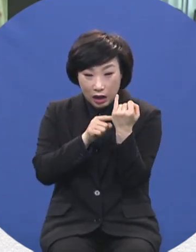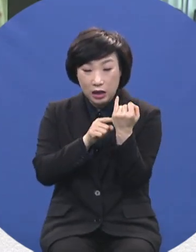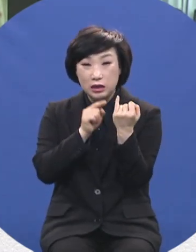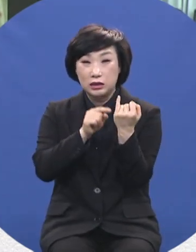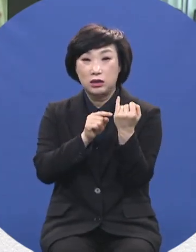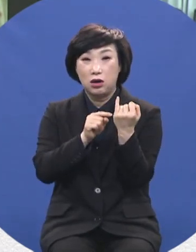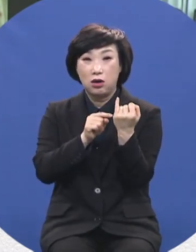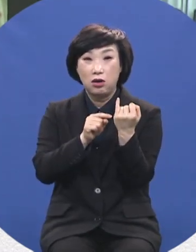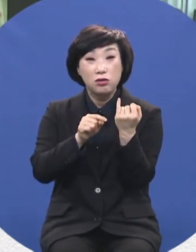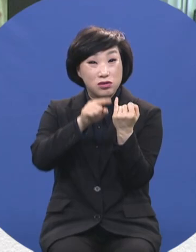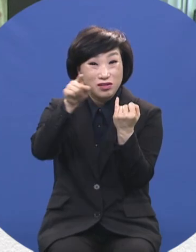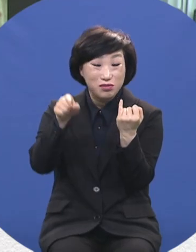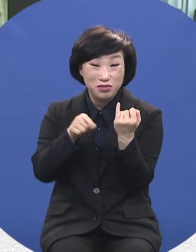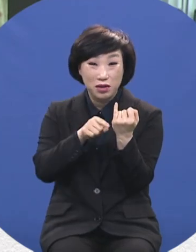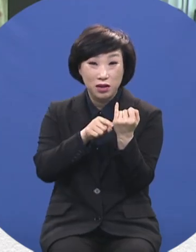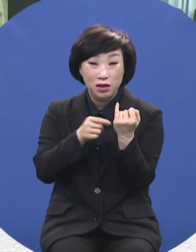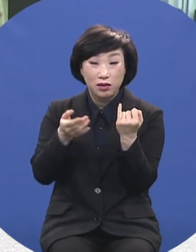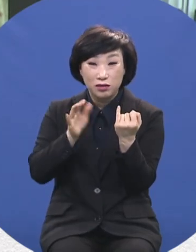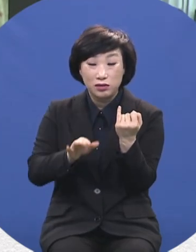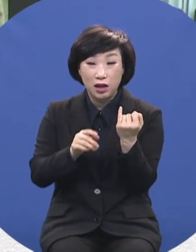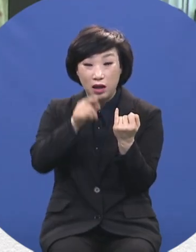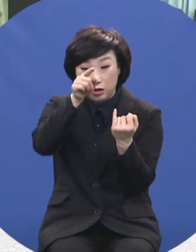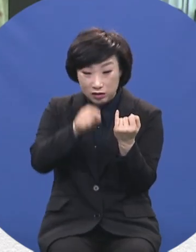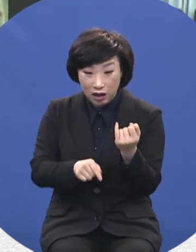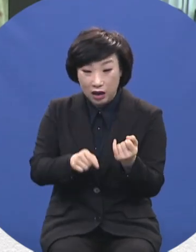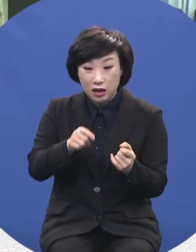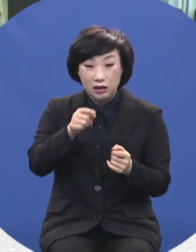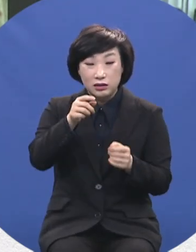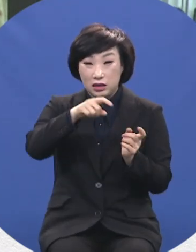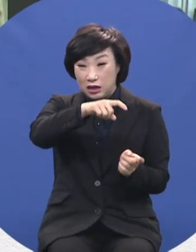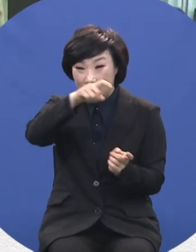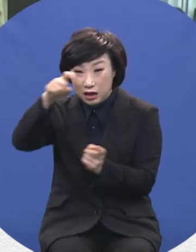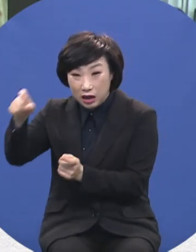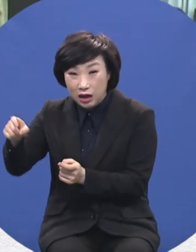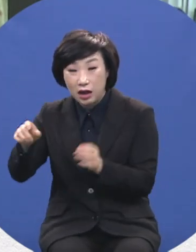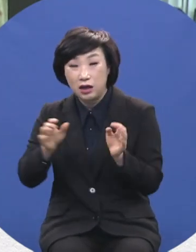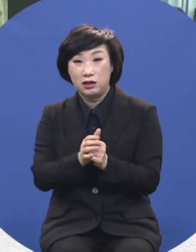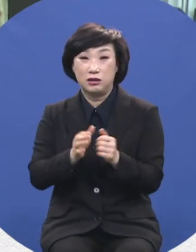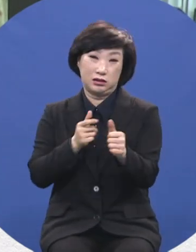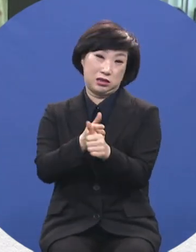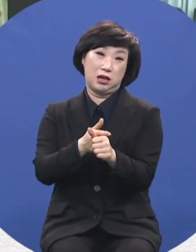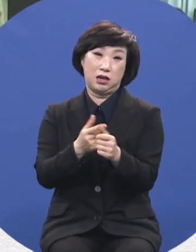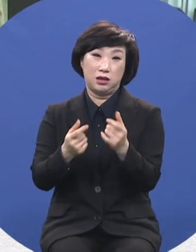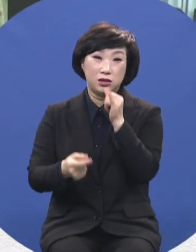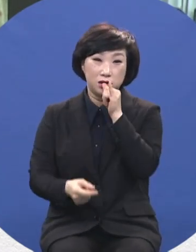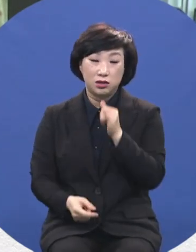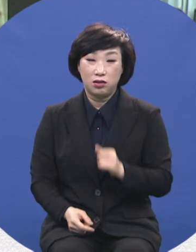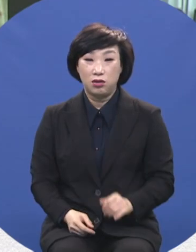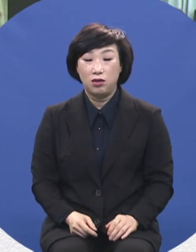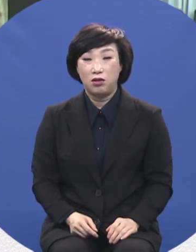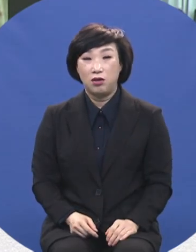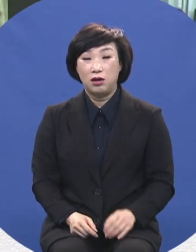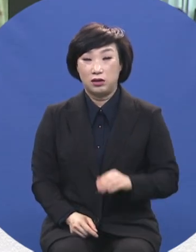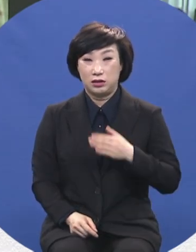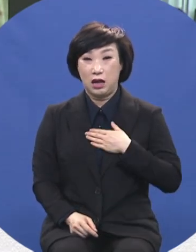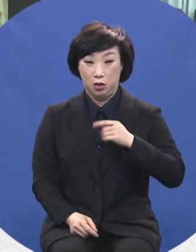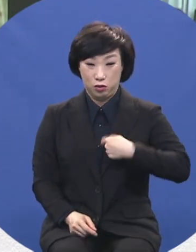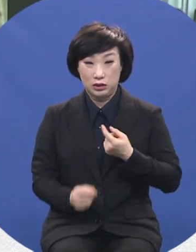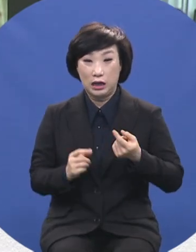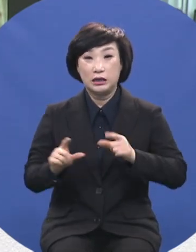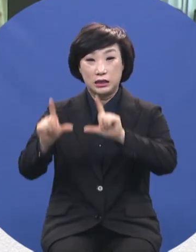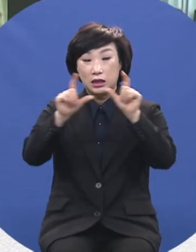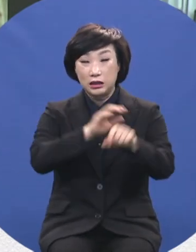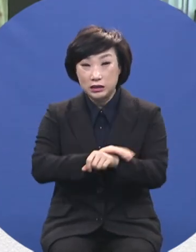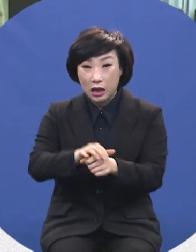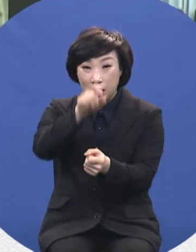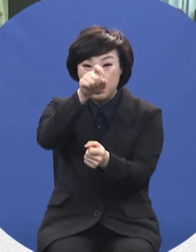자식이 생겼는데도 불구하고 찢어 죽여 유산시켜 살인하면서까지 저 하나 잘 살아보겠다고